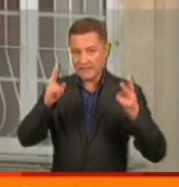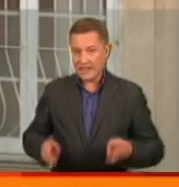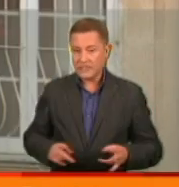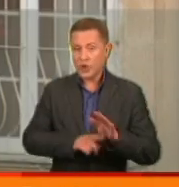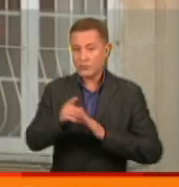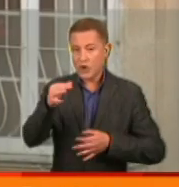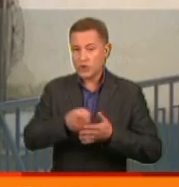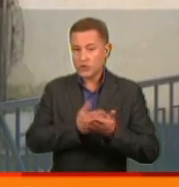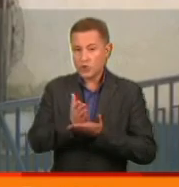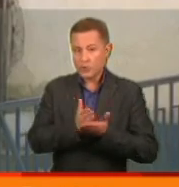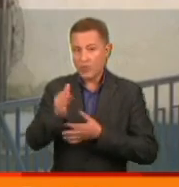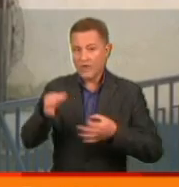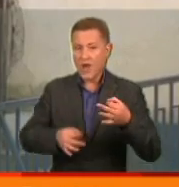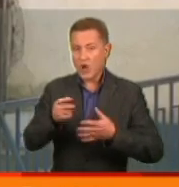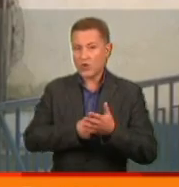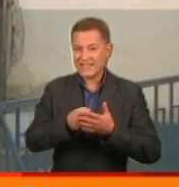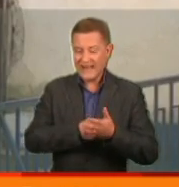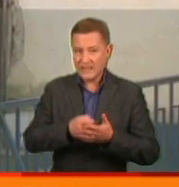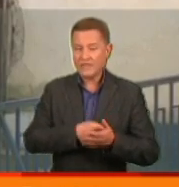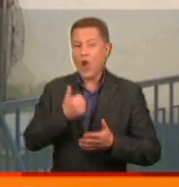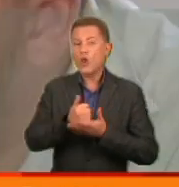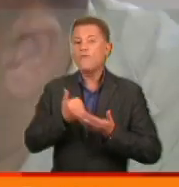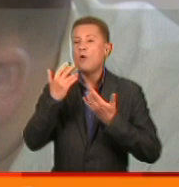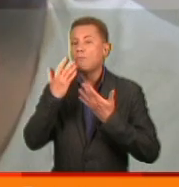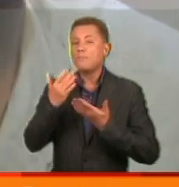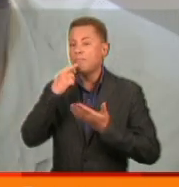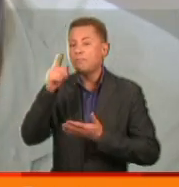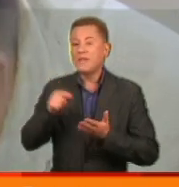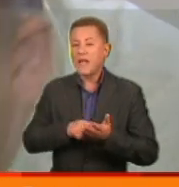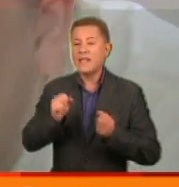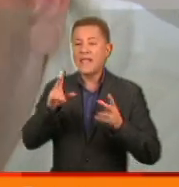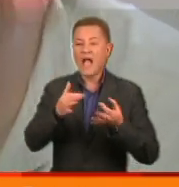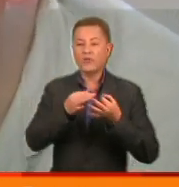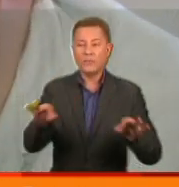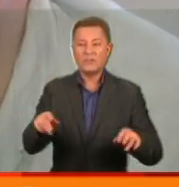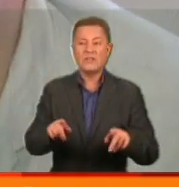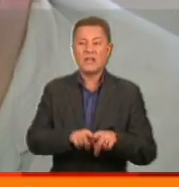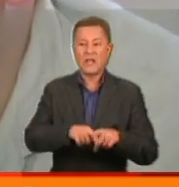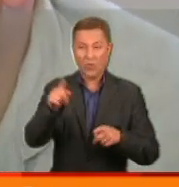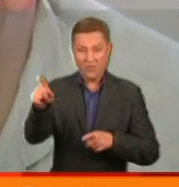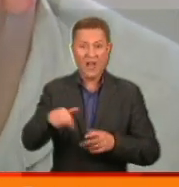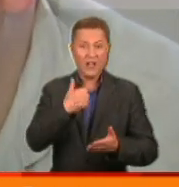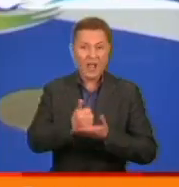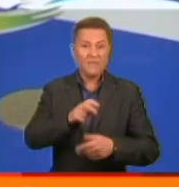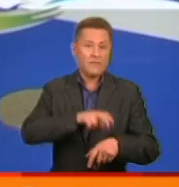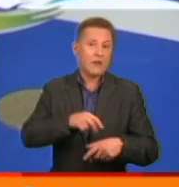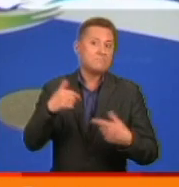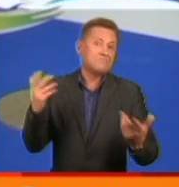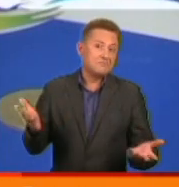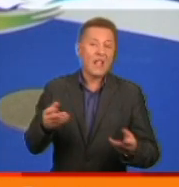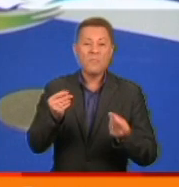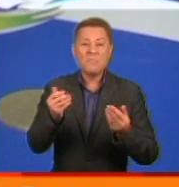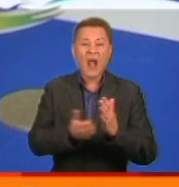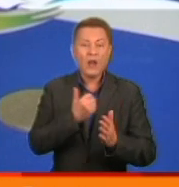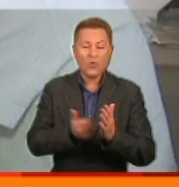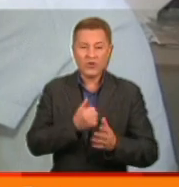службове розслідування. Головне питання до керівництва – як допустили до такого? Керівник закладу розводить руками і киває на брак грошей